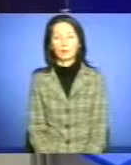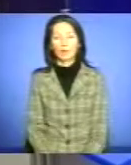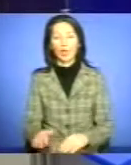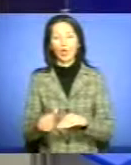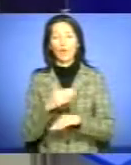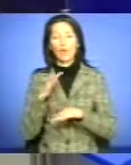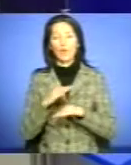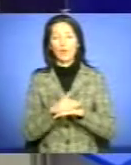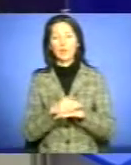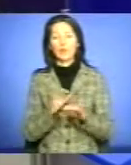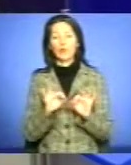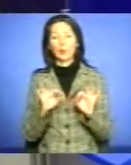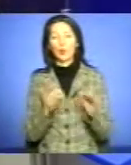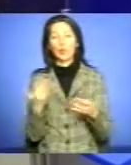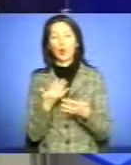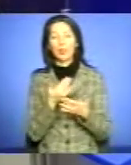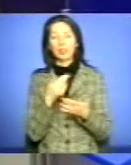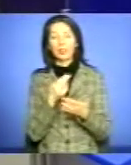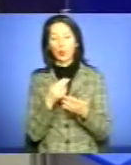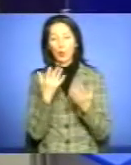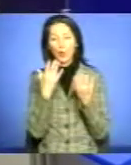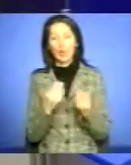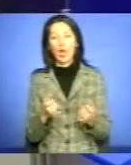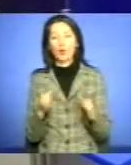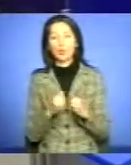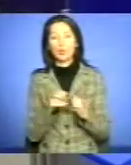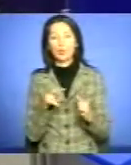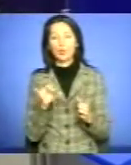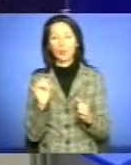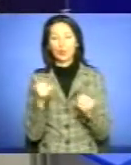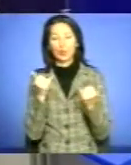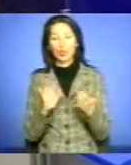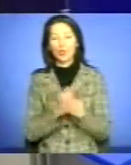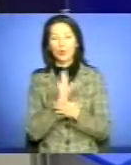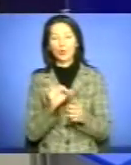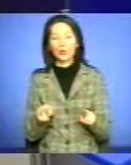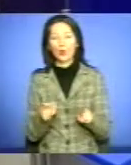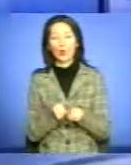Добрий вечір з інформаційною картиною дня у студії Лариси Романів. Сьогодні у випуску про таке.